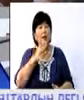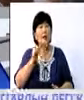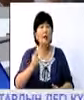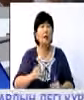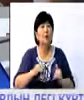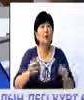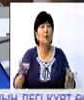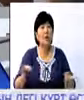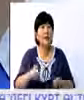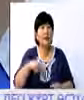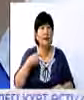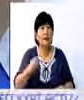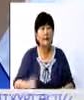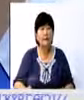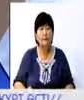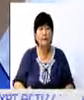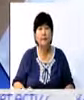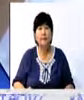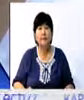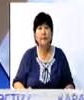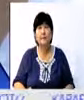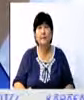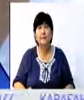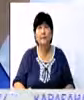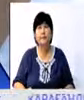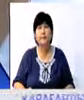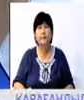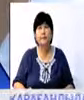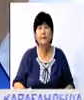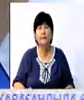көтеру қажеттігін айтты. Обращаюсь к вам.